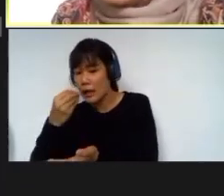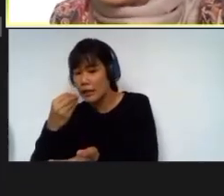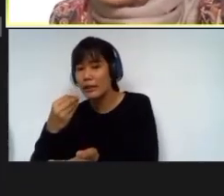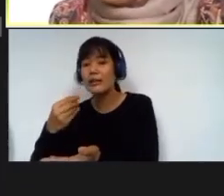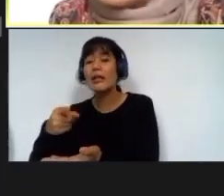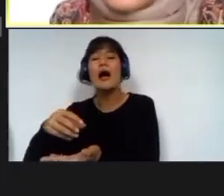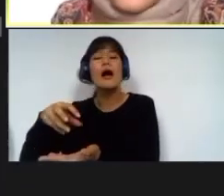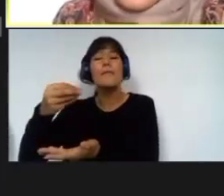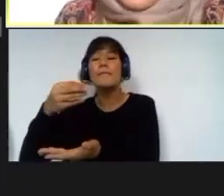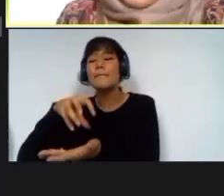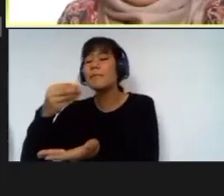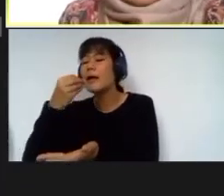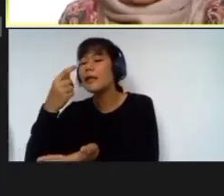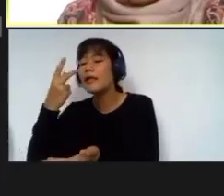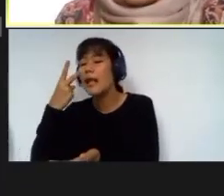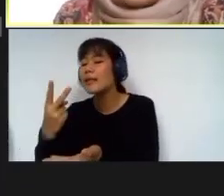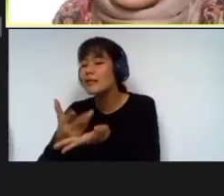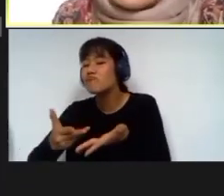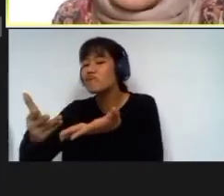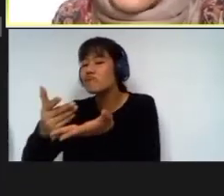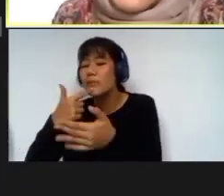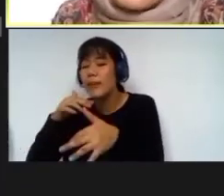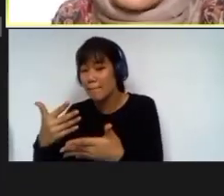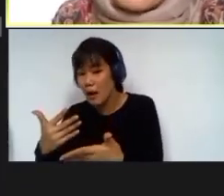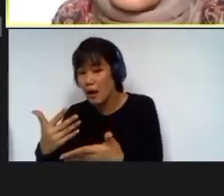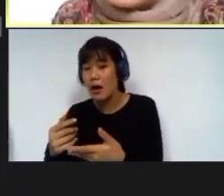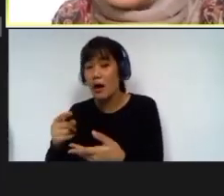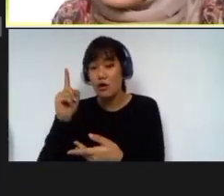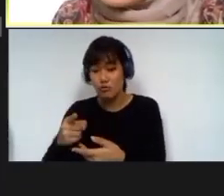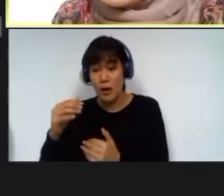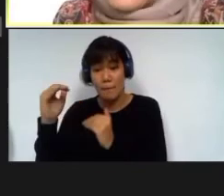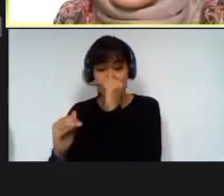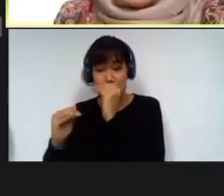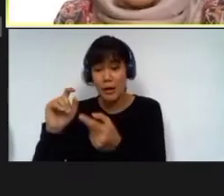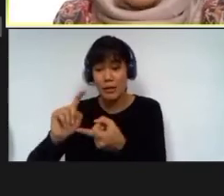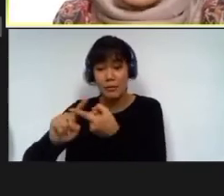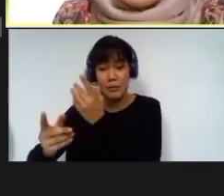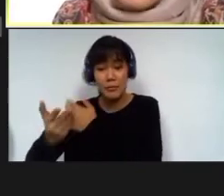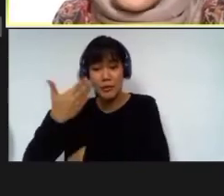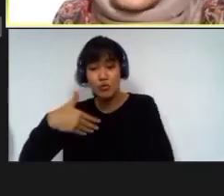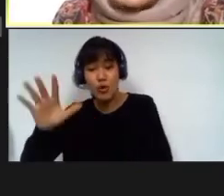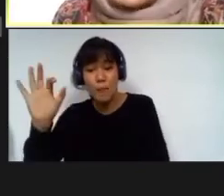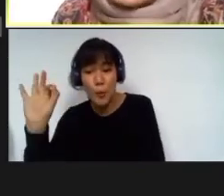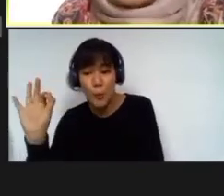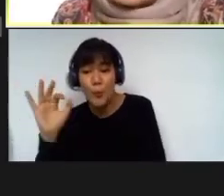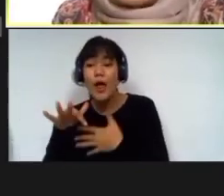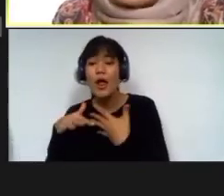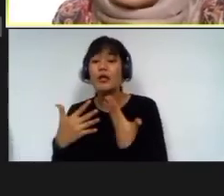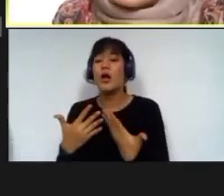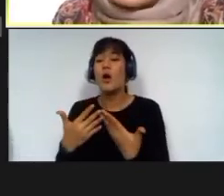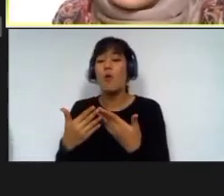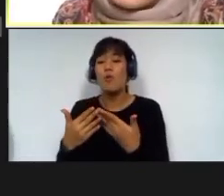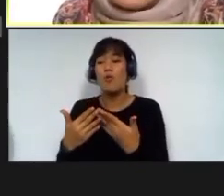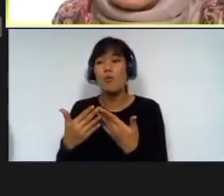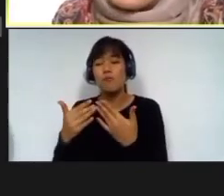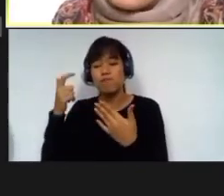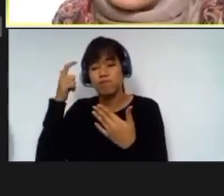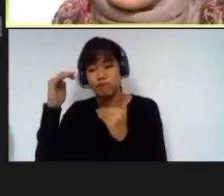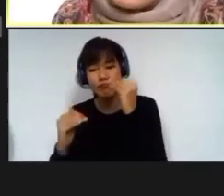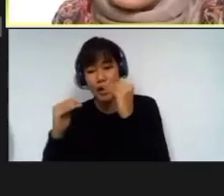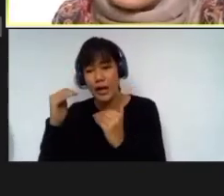kantinnya kayak apa sih gitu. Sudah mempertimbangkan teman-teman disabilitas enggak? Sudah mempertimbangkan teman-teman dari